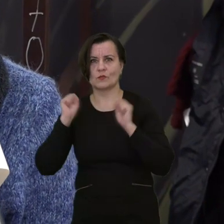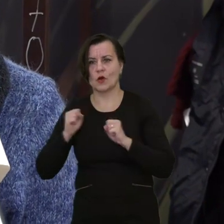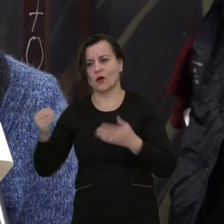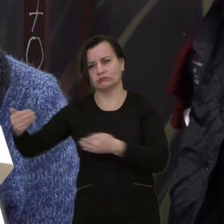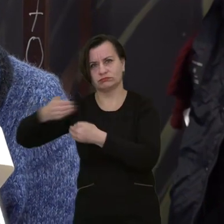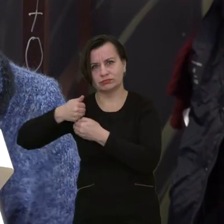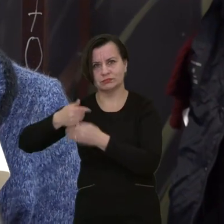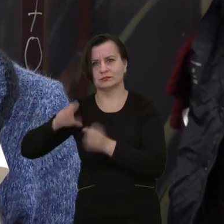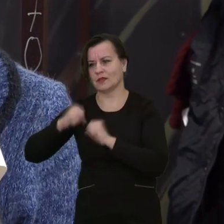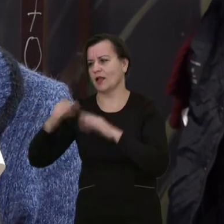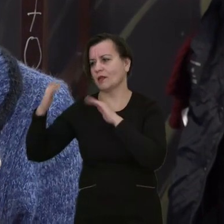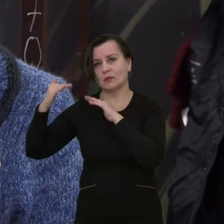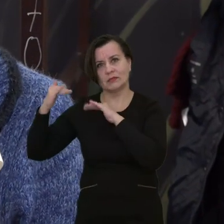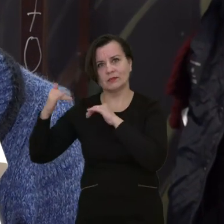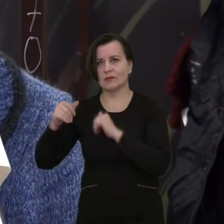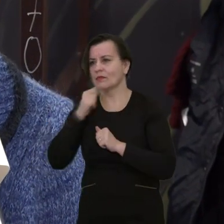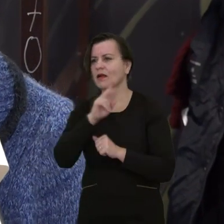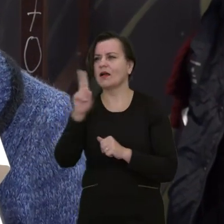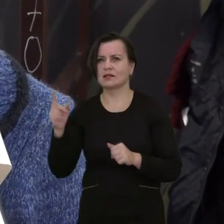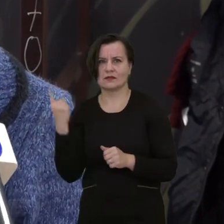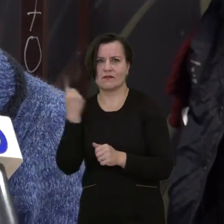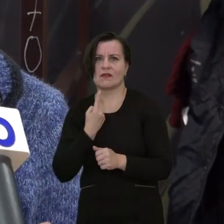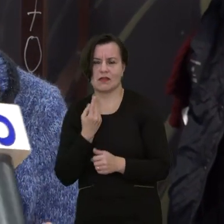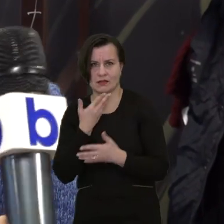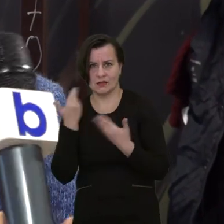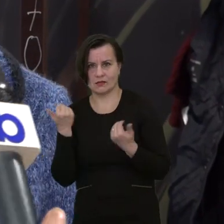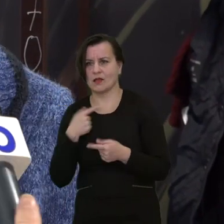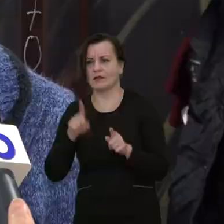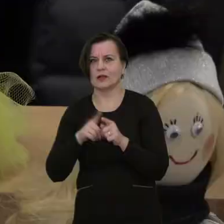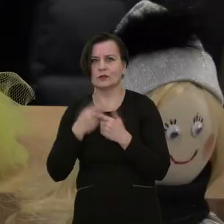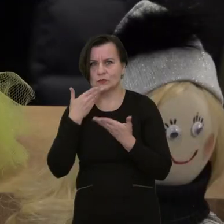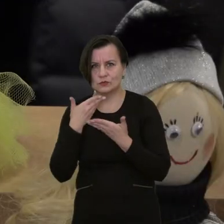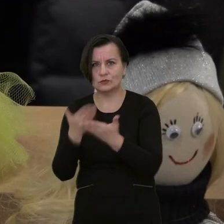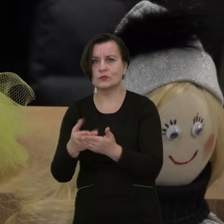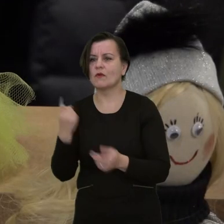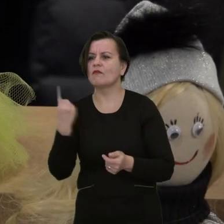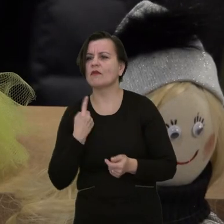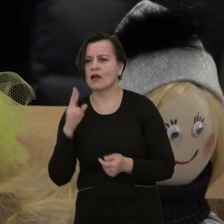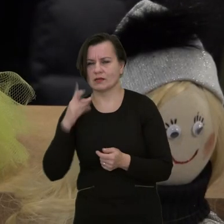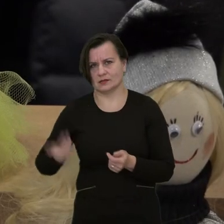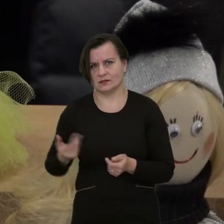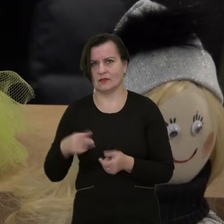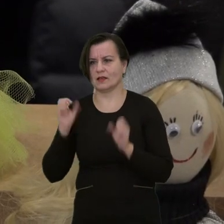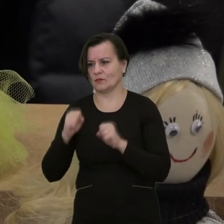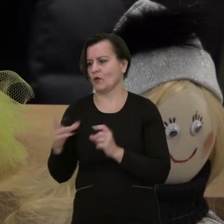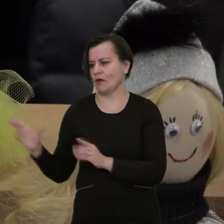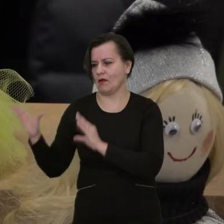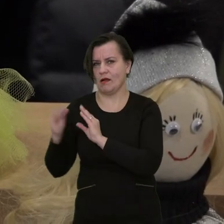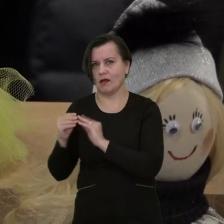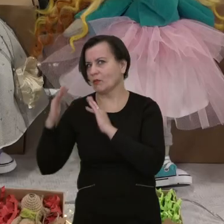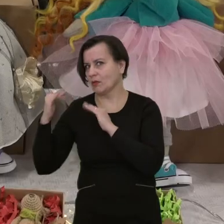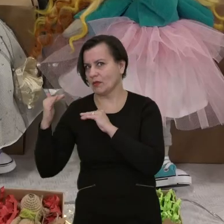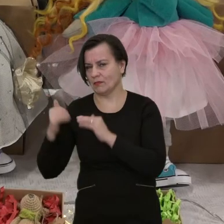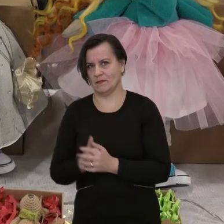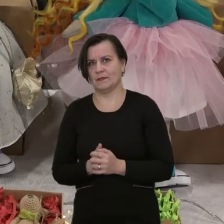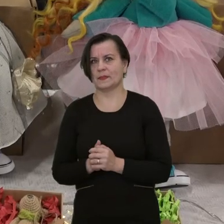Tai va, galima ir prisiglausti, ir pakalbėti, kas neturi su kuo. Aš neatsiūlau vienišiems žmonėm padovanoti, kad pasikalbėt būtų